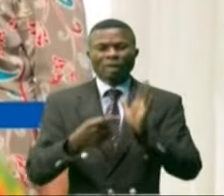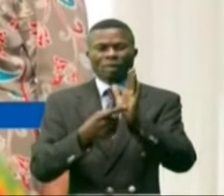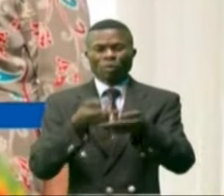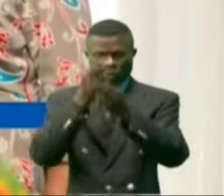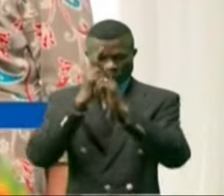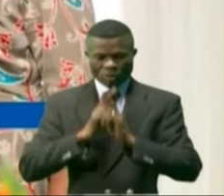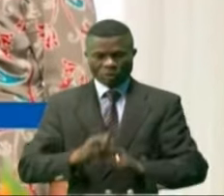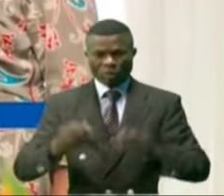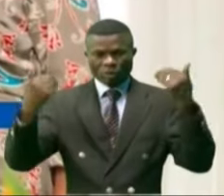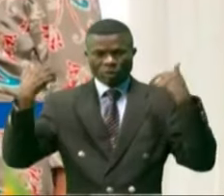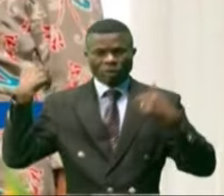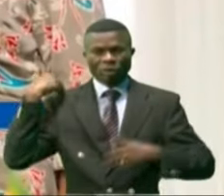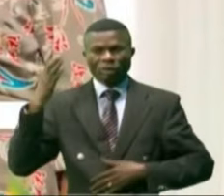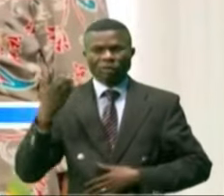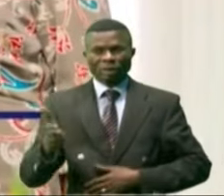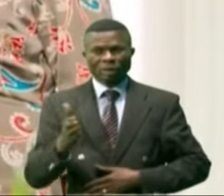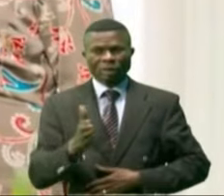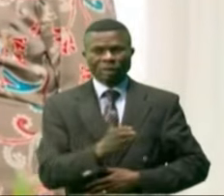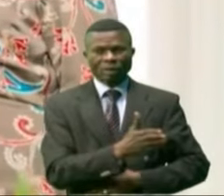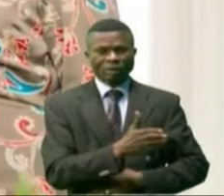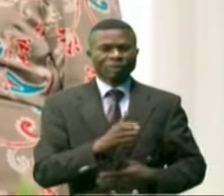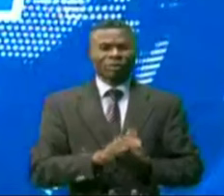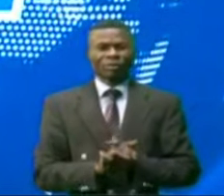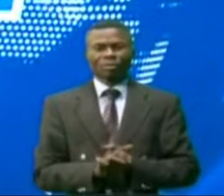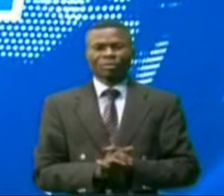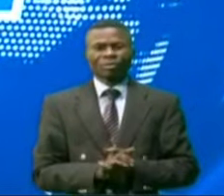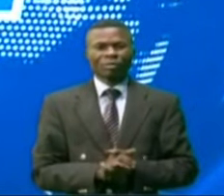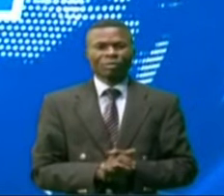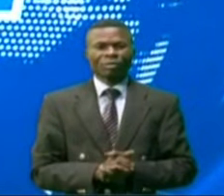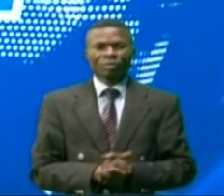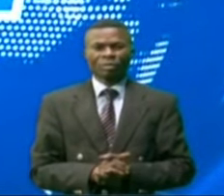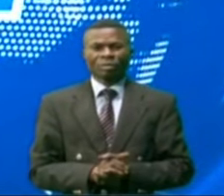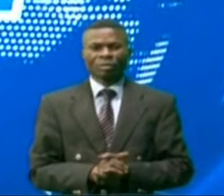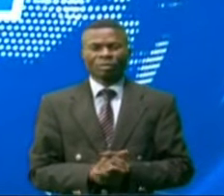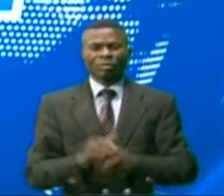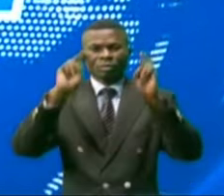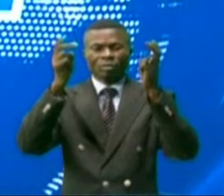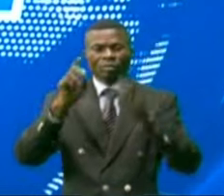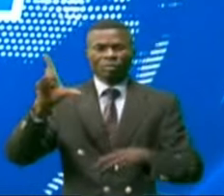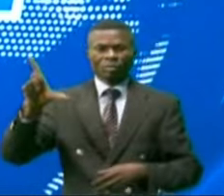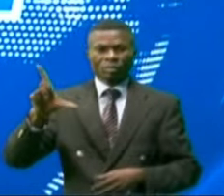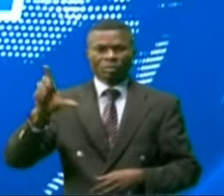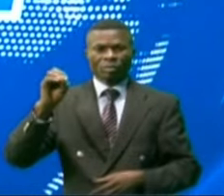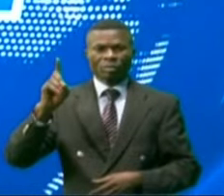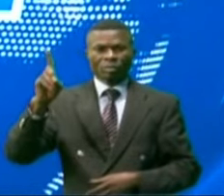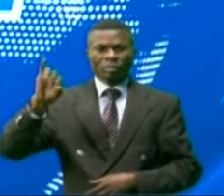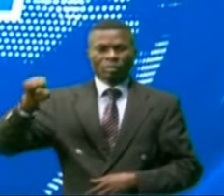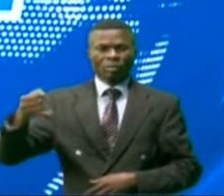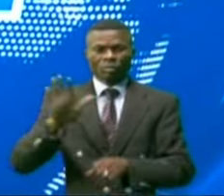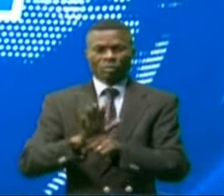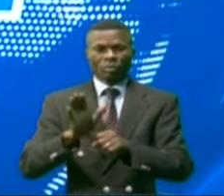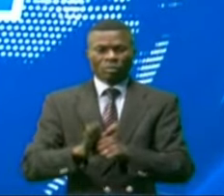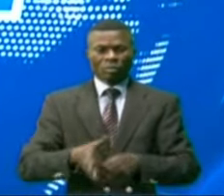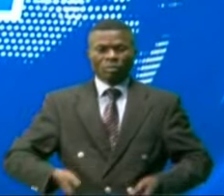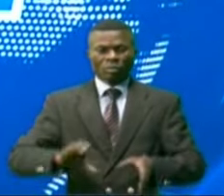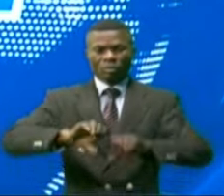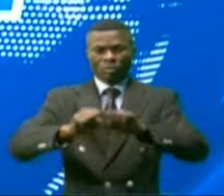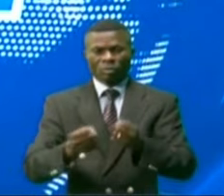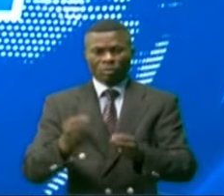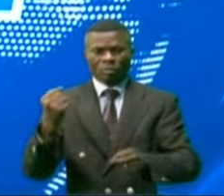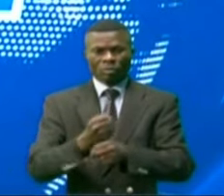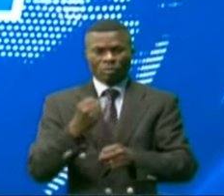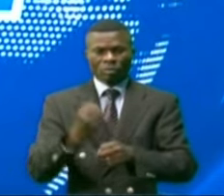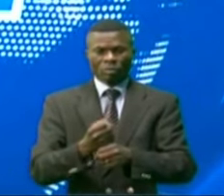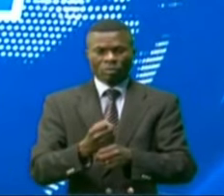civilités au chef du gouvernement de la République démocratique du Congo. La ville de Lodja, menacée par des têtes d'érosion, connaît des travaux d'Hercule